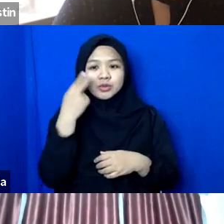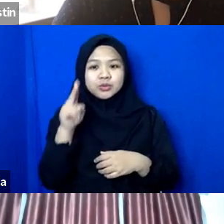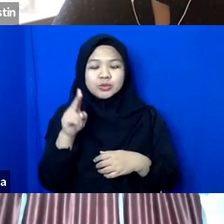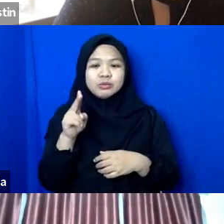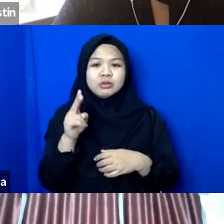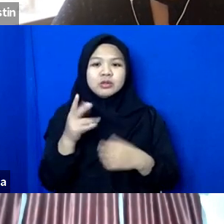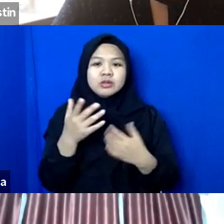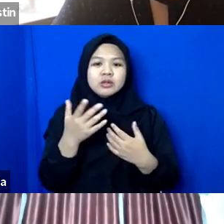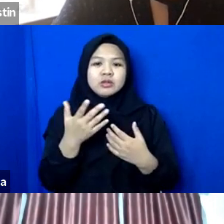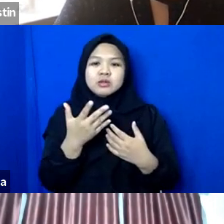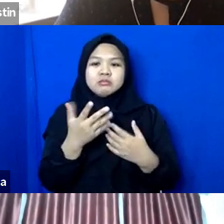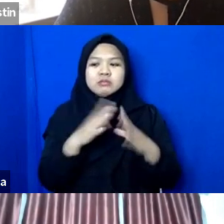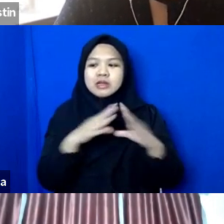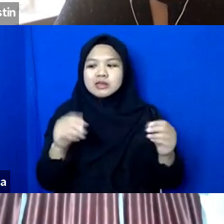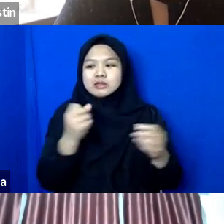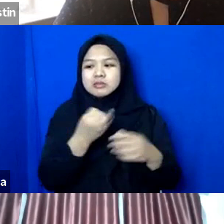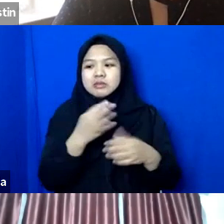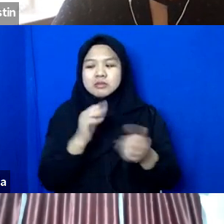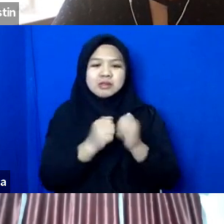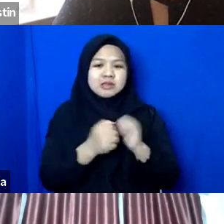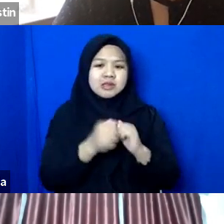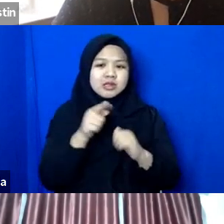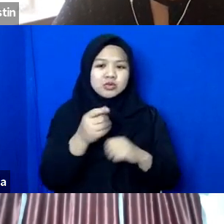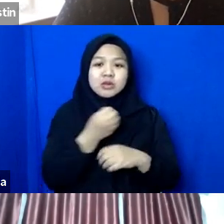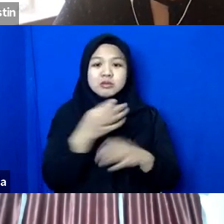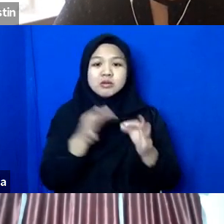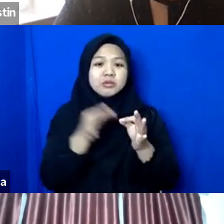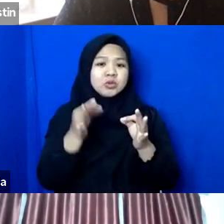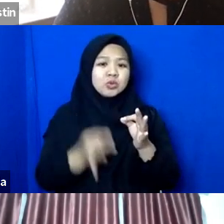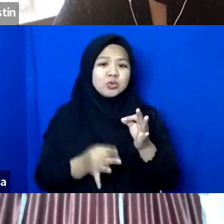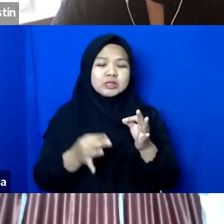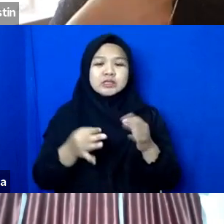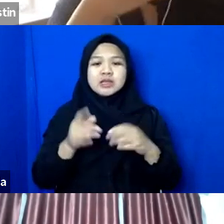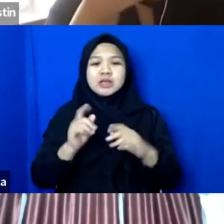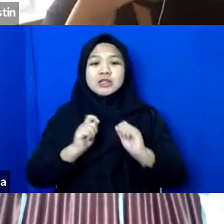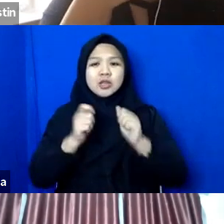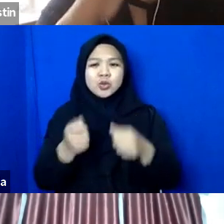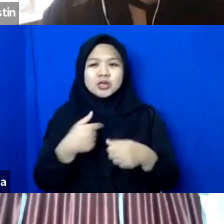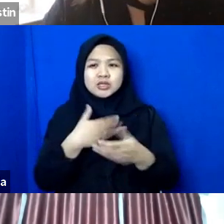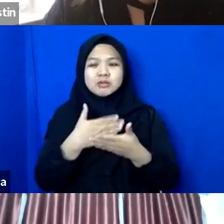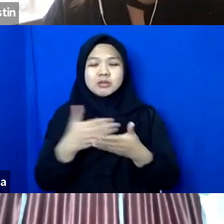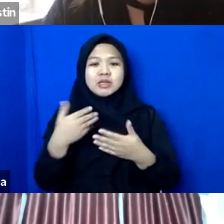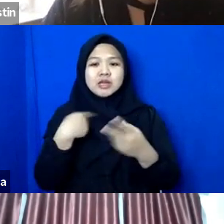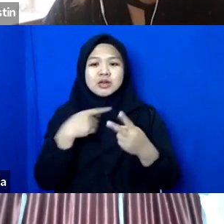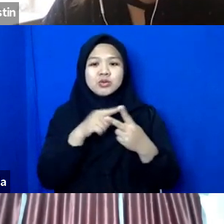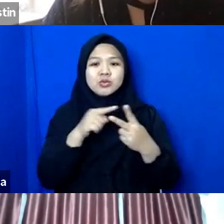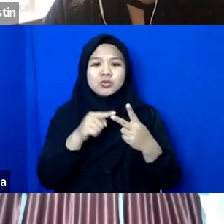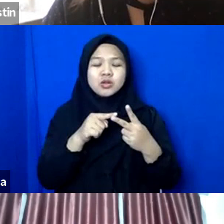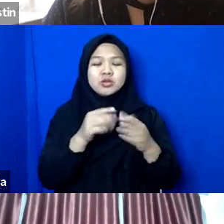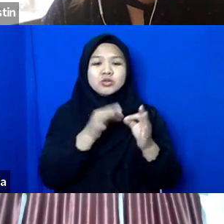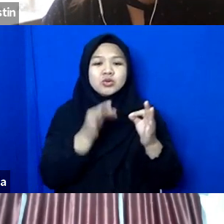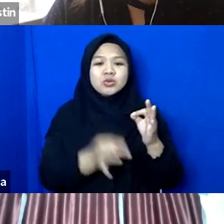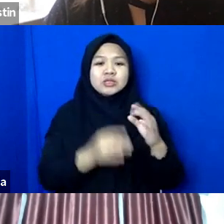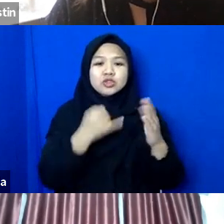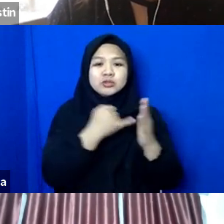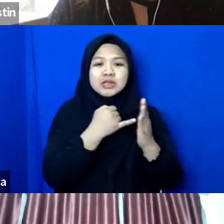masih beberapa soal itu dan sejumlah solusi yang ditabrak ditawarkan saya membaginya menjadi dua solusi substantif